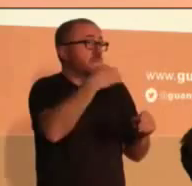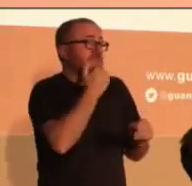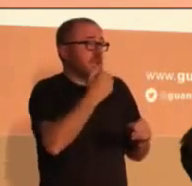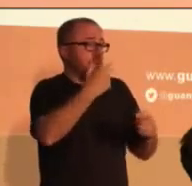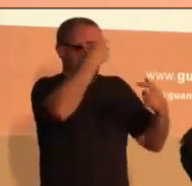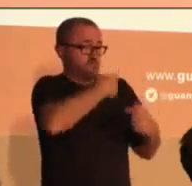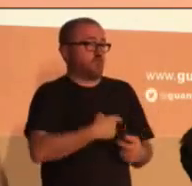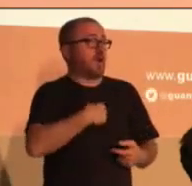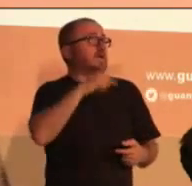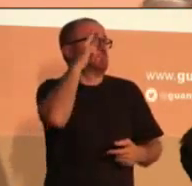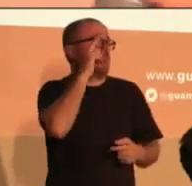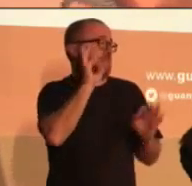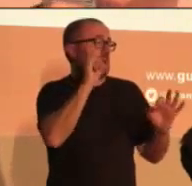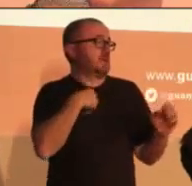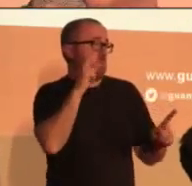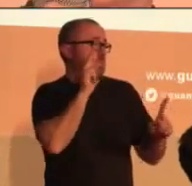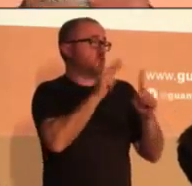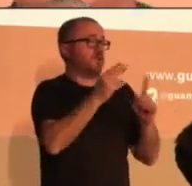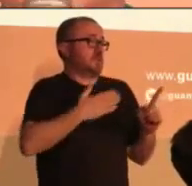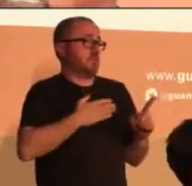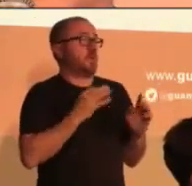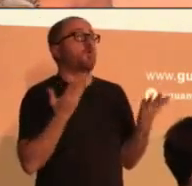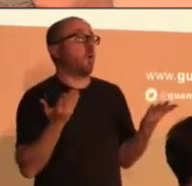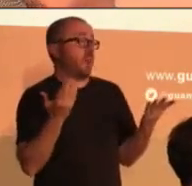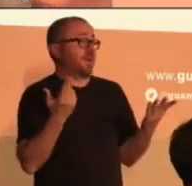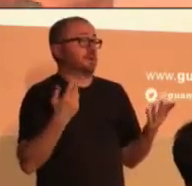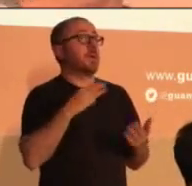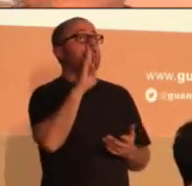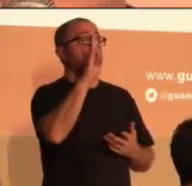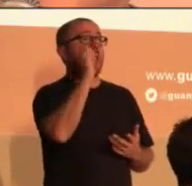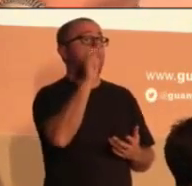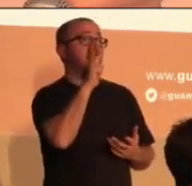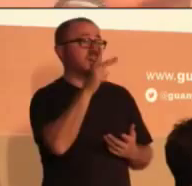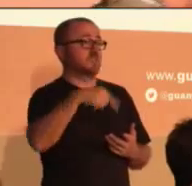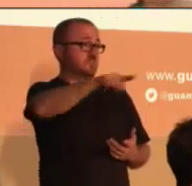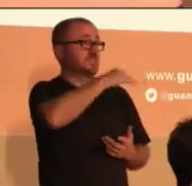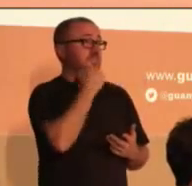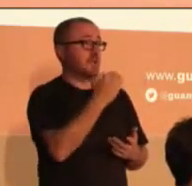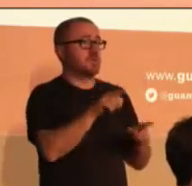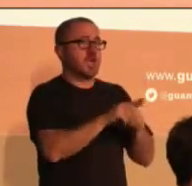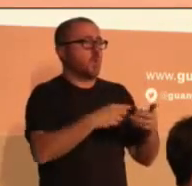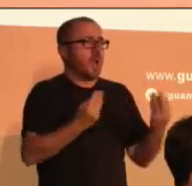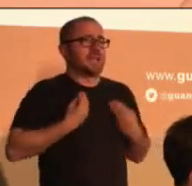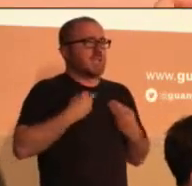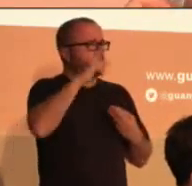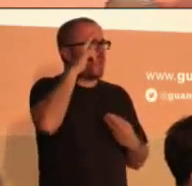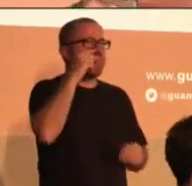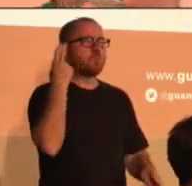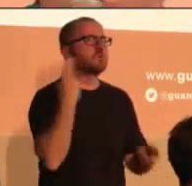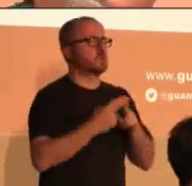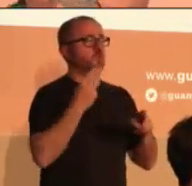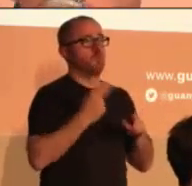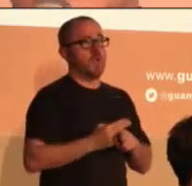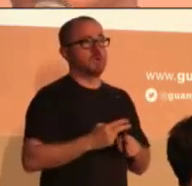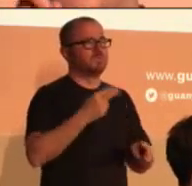més he après amb molta diferència, ha sigut a la plataforma Afectats per la Hipoteca, ha sigut una vivència brutal que precisament sempre dic que la